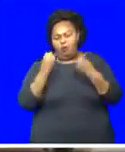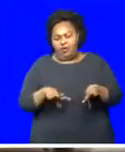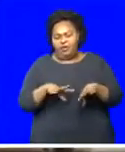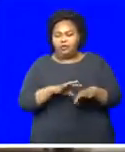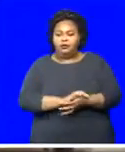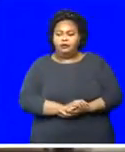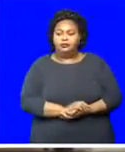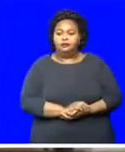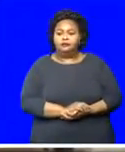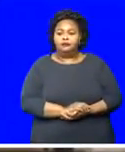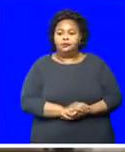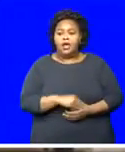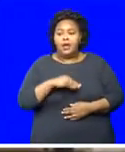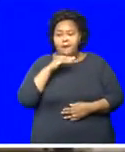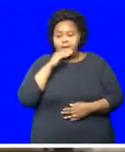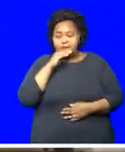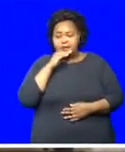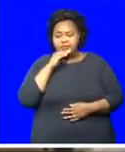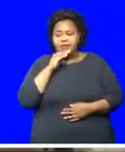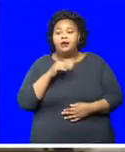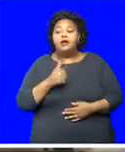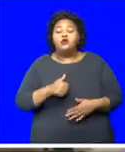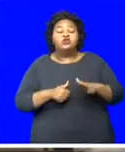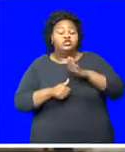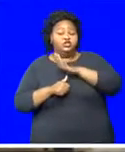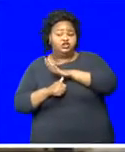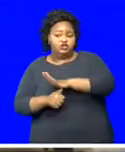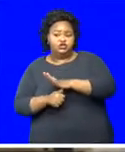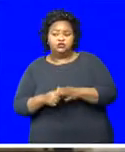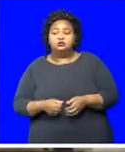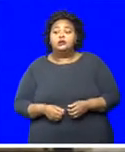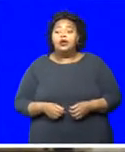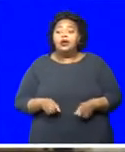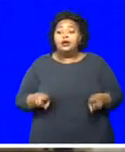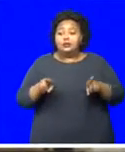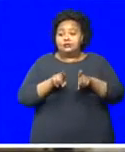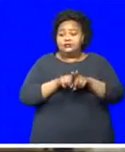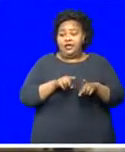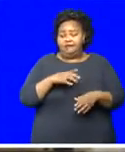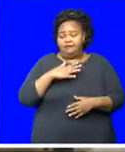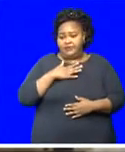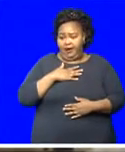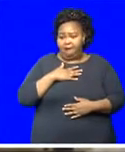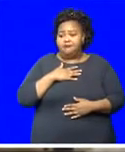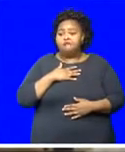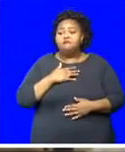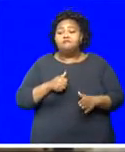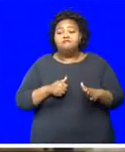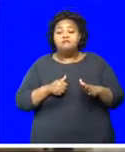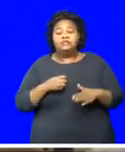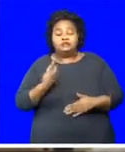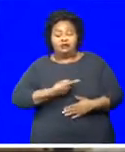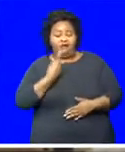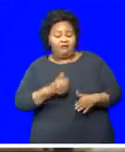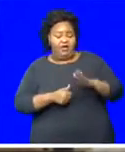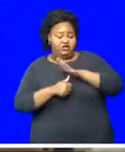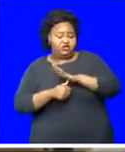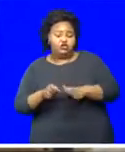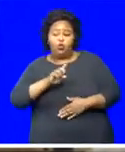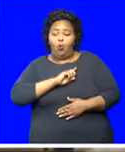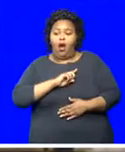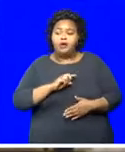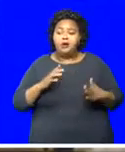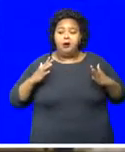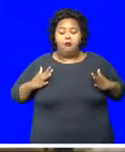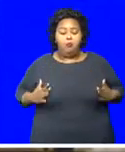somehow and mine ngingumunye walabe basolo ba safarisha ngelo self esteem because of my body and